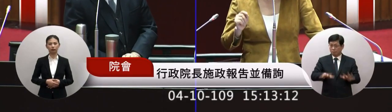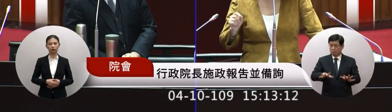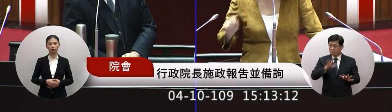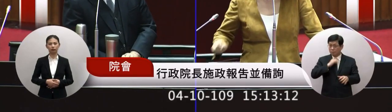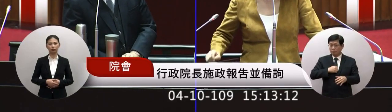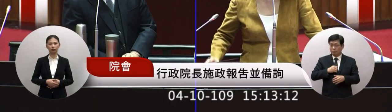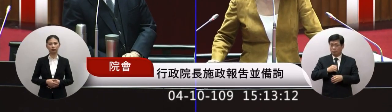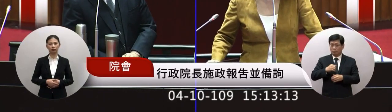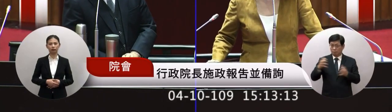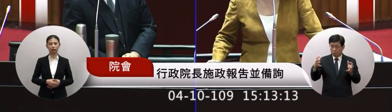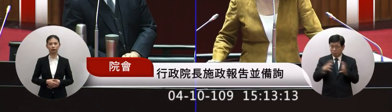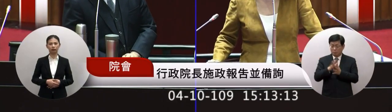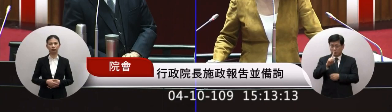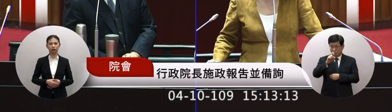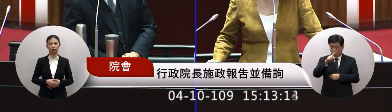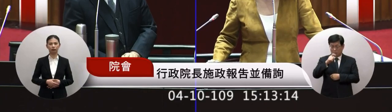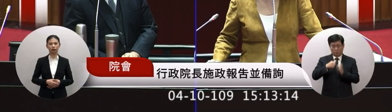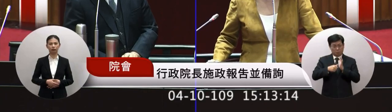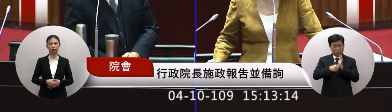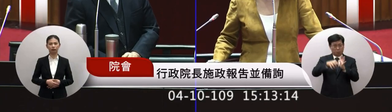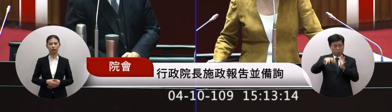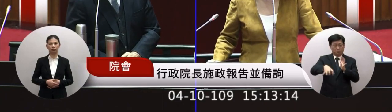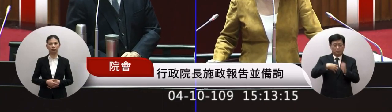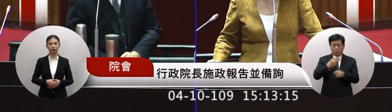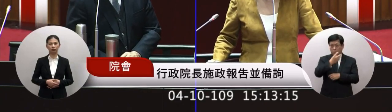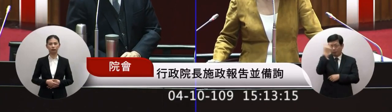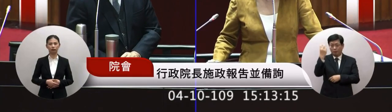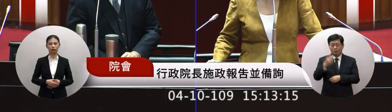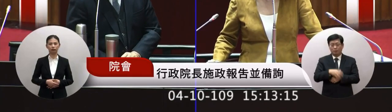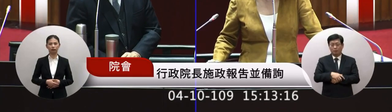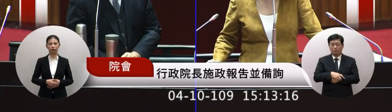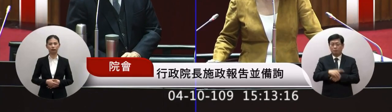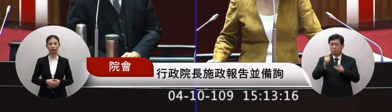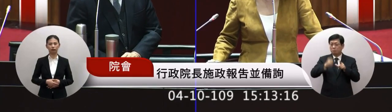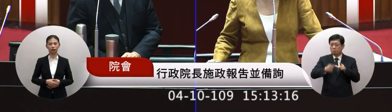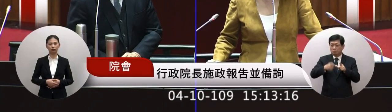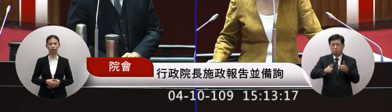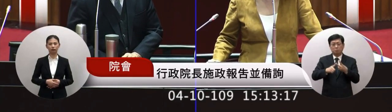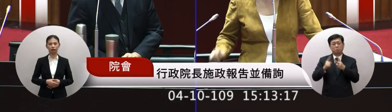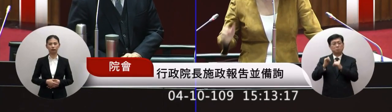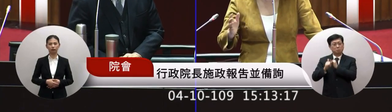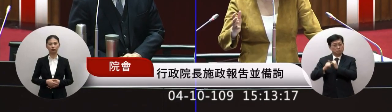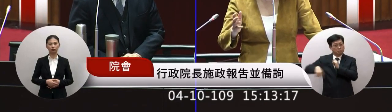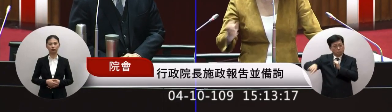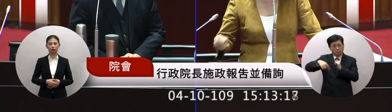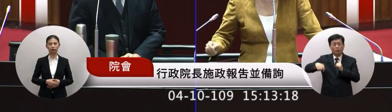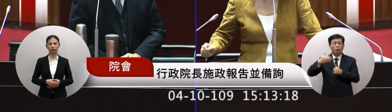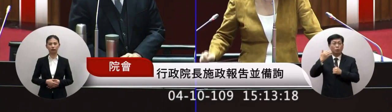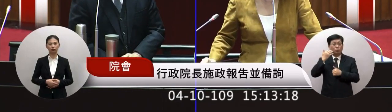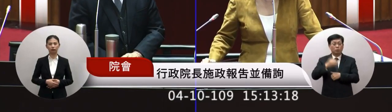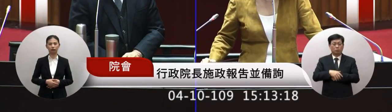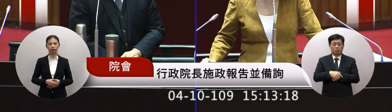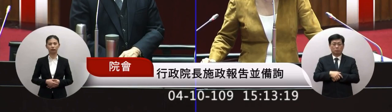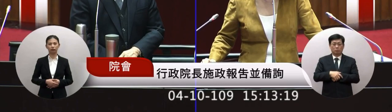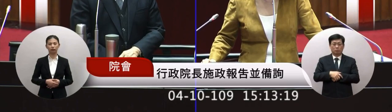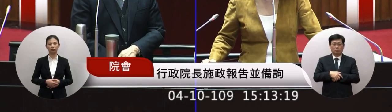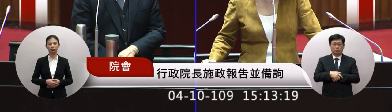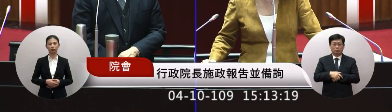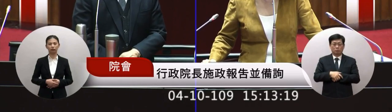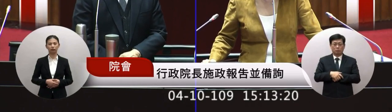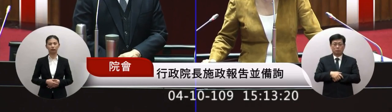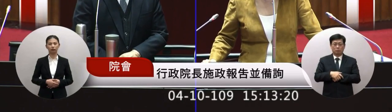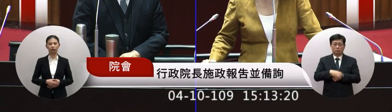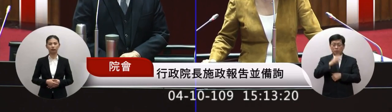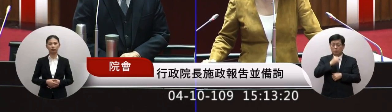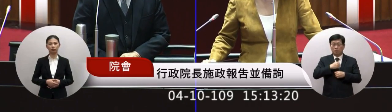有11个警示的地点里面呢，我们发现就是说，企业界也好，民间也好，一旦收到